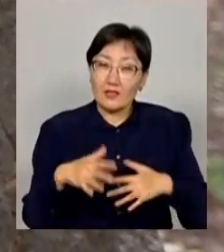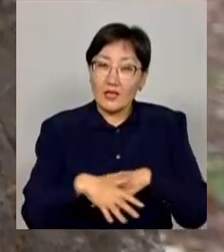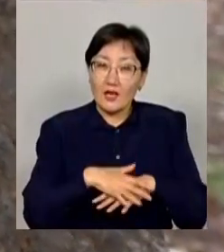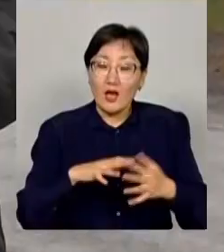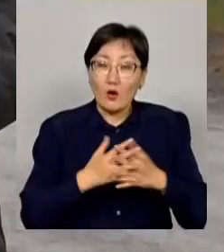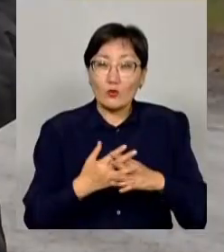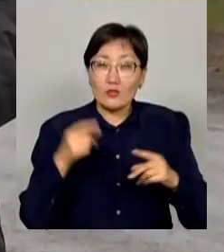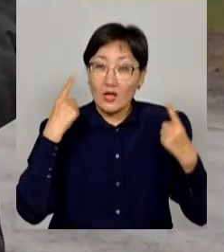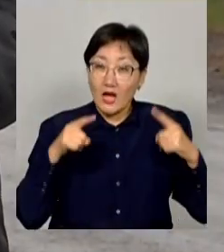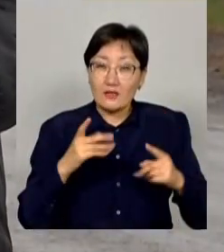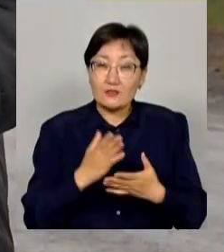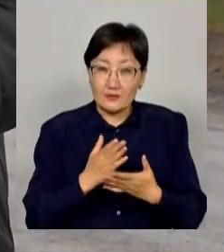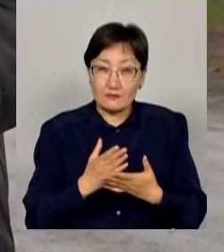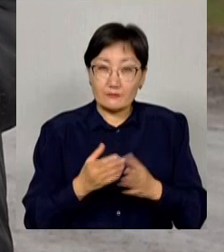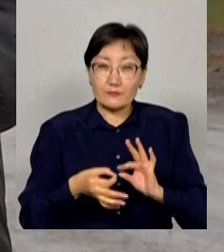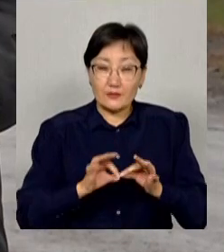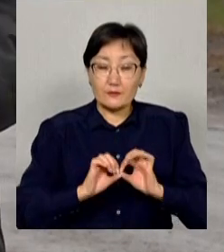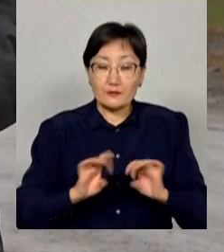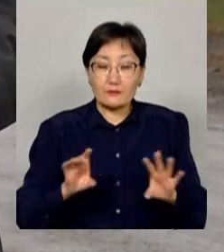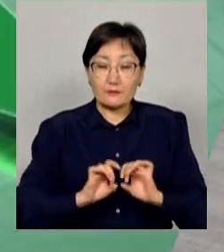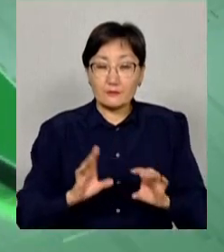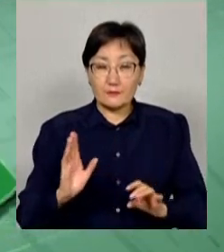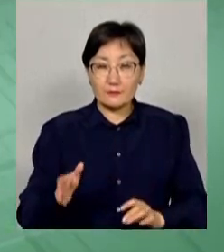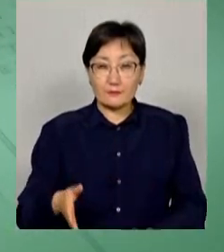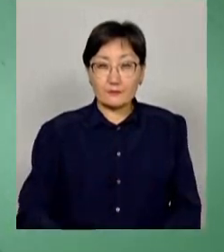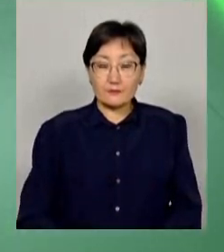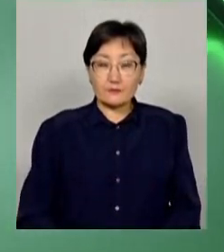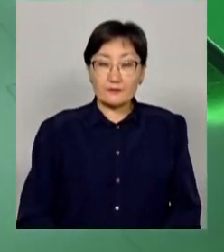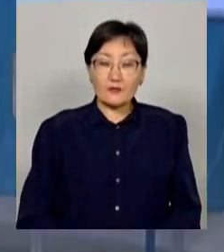әпсана тараған. Толығырақмен Аскен Еркін біліп қайттым.